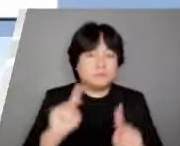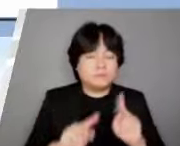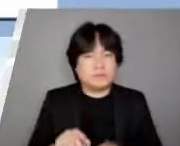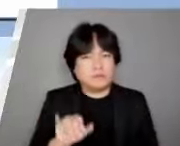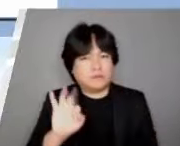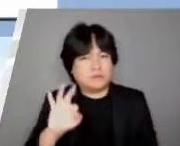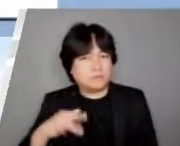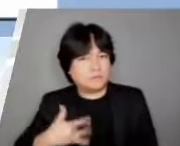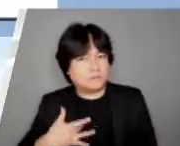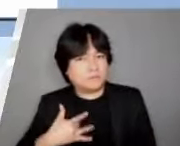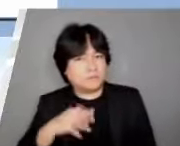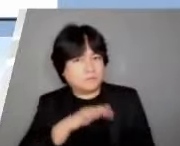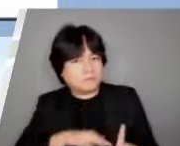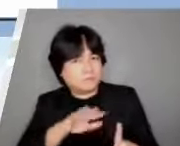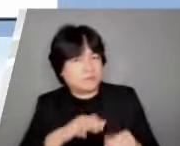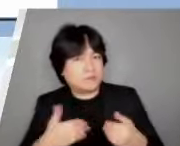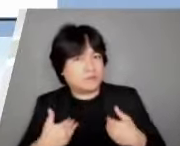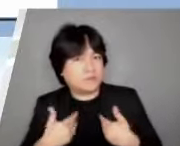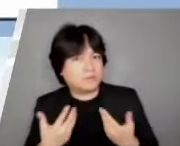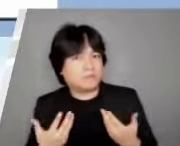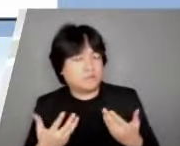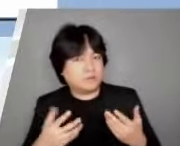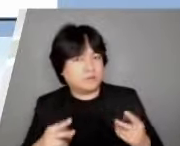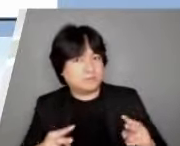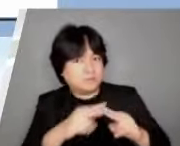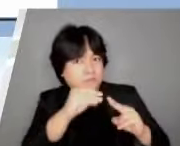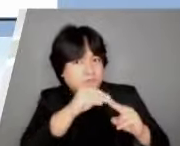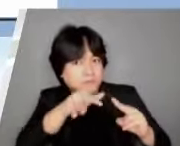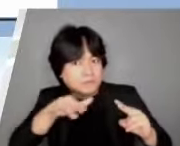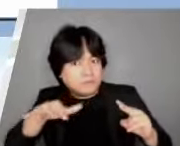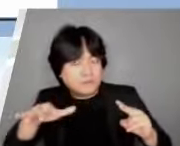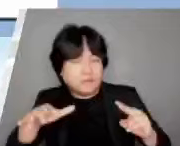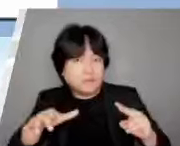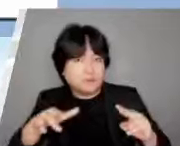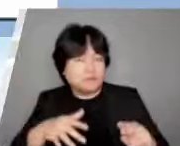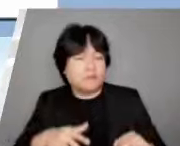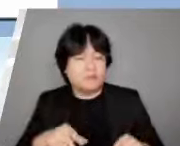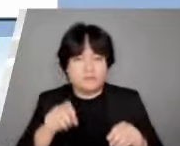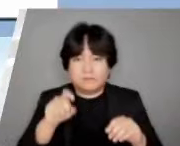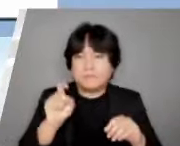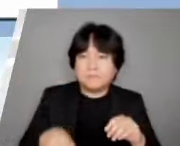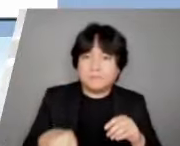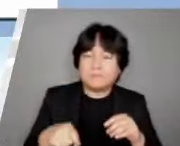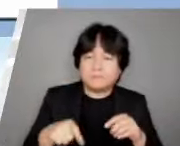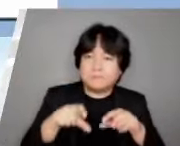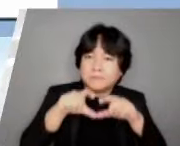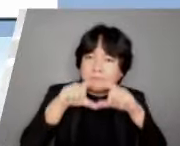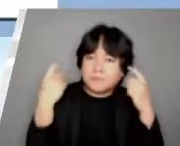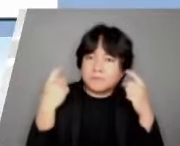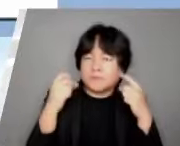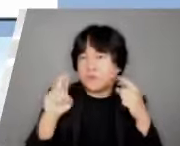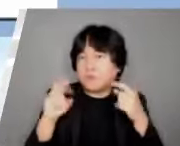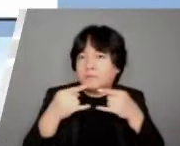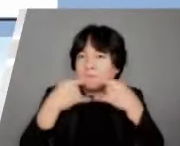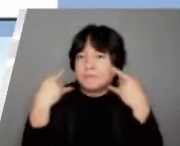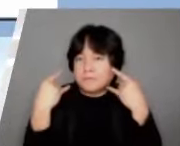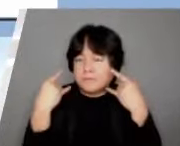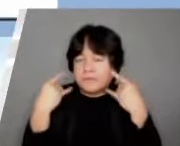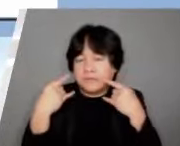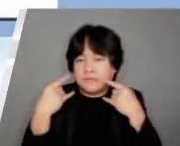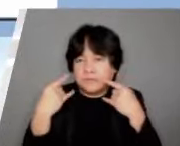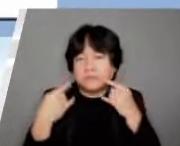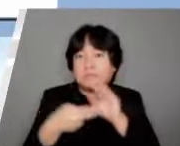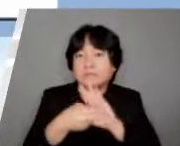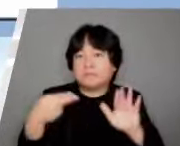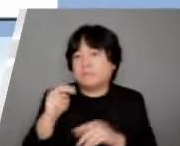vag they have to wear face mask n95 k maari Uh they should also Uh